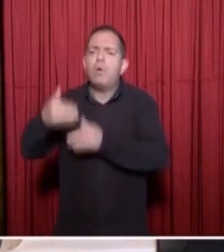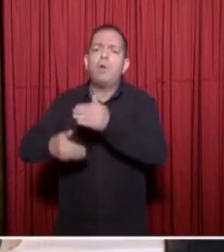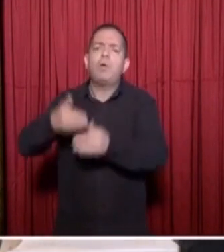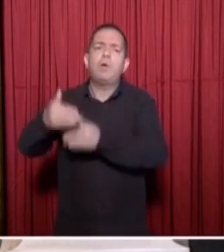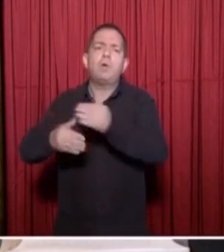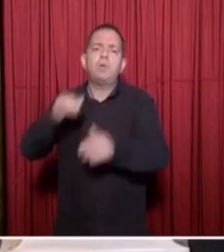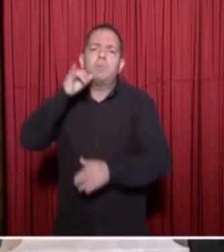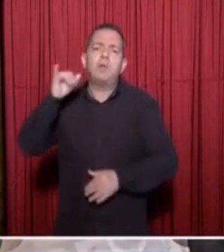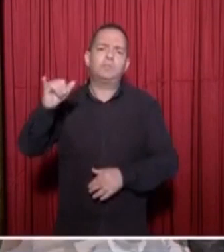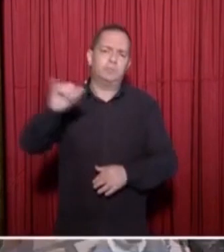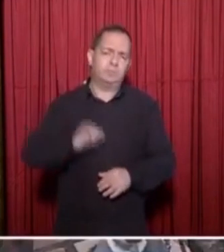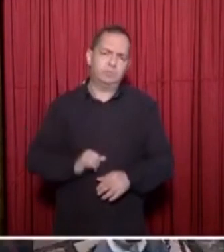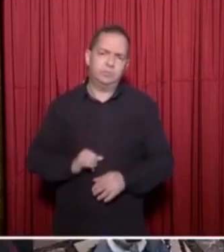αιώνες.